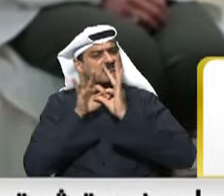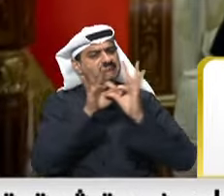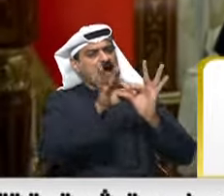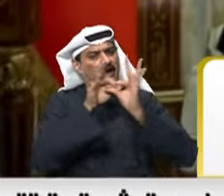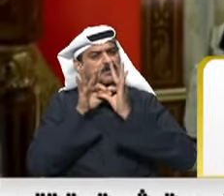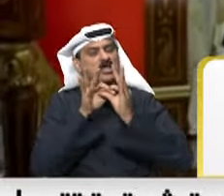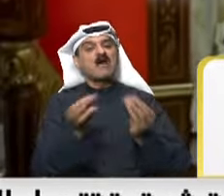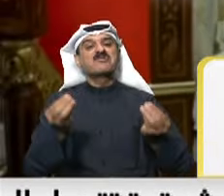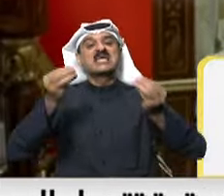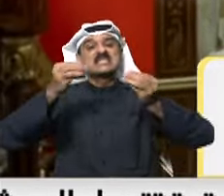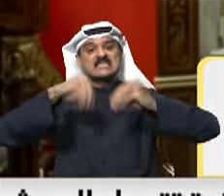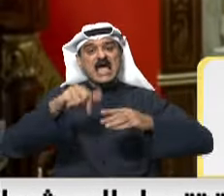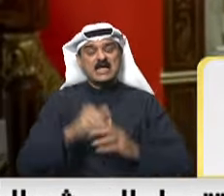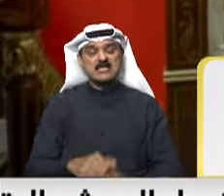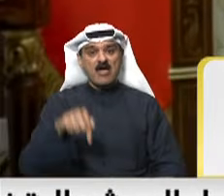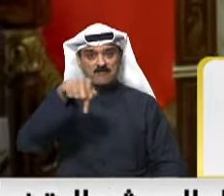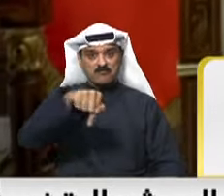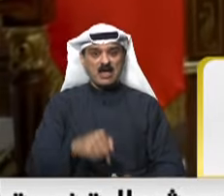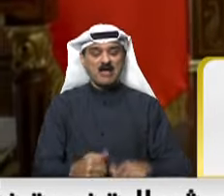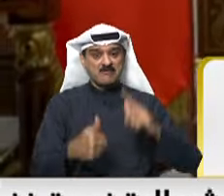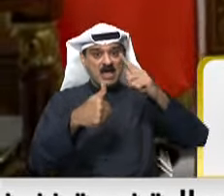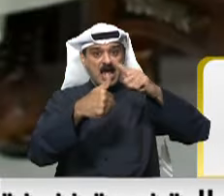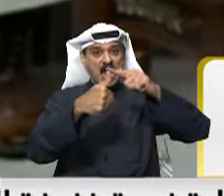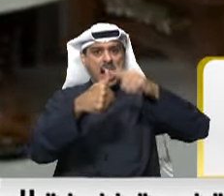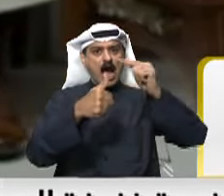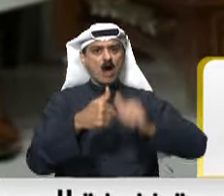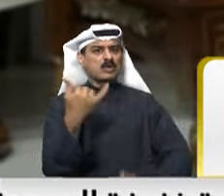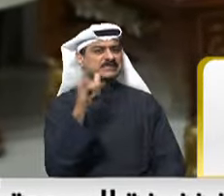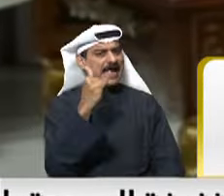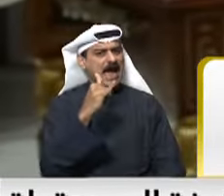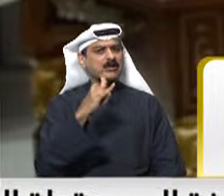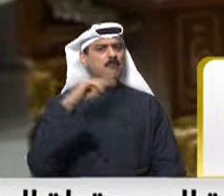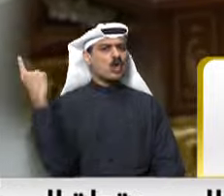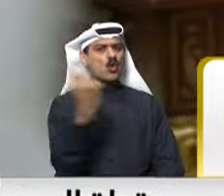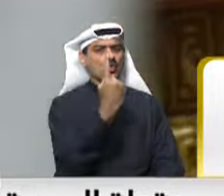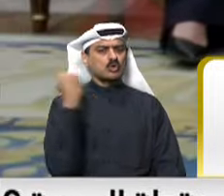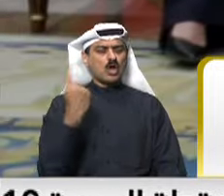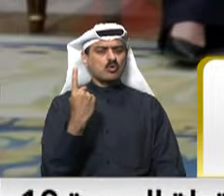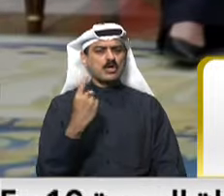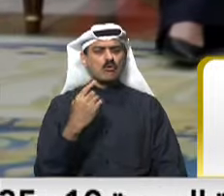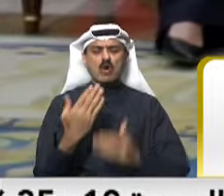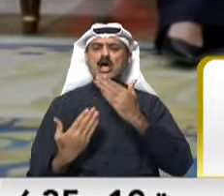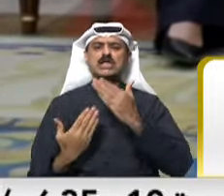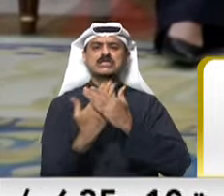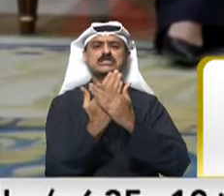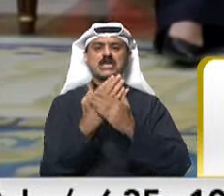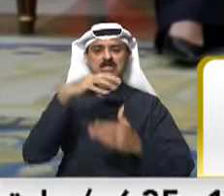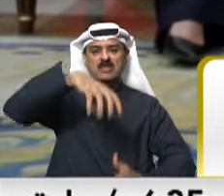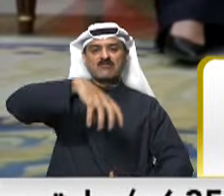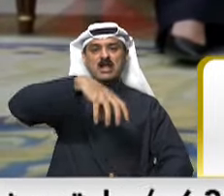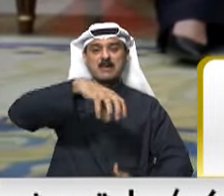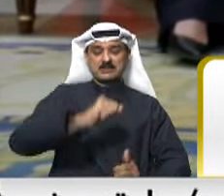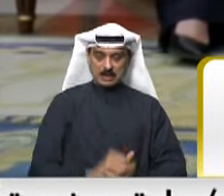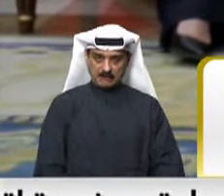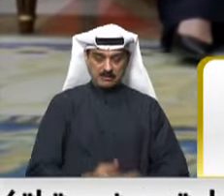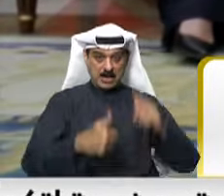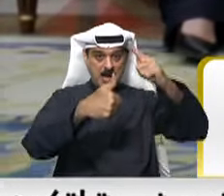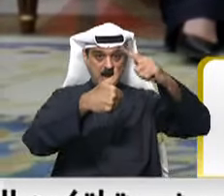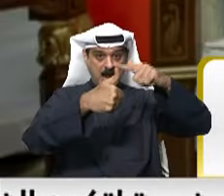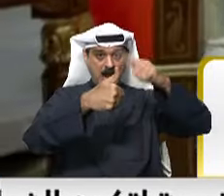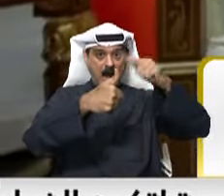بين الجانبين تجاه القضايا الإقليمية والدولية والتطورات التي تشهدها المنطقة، وفي